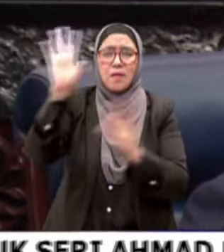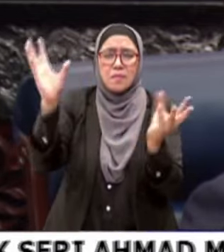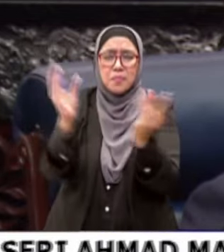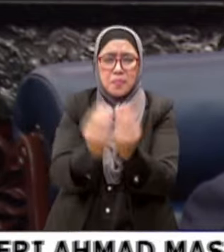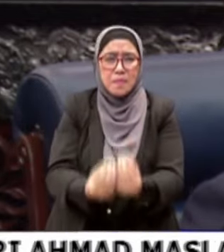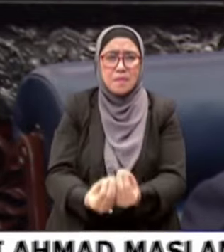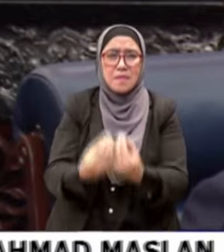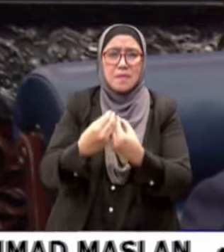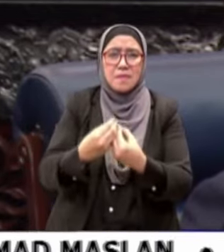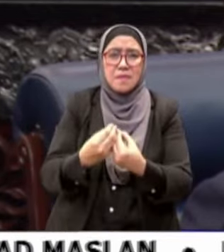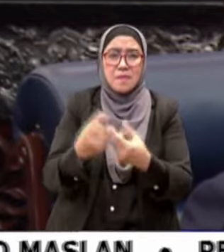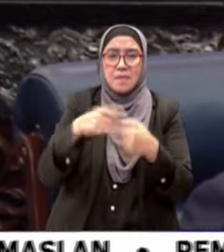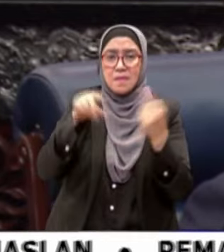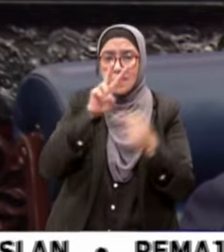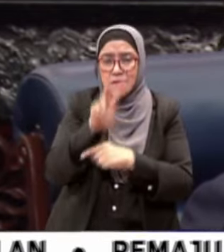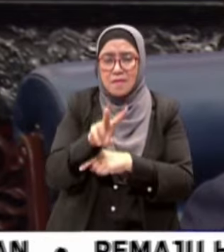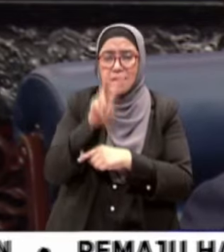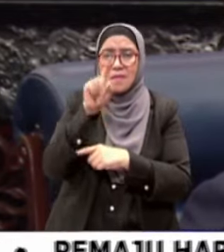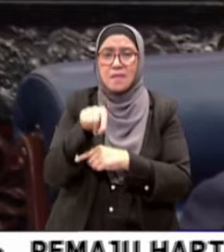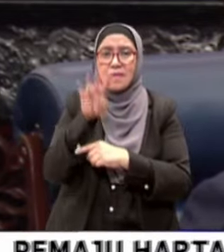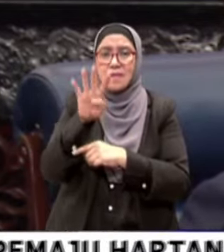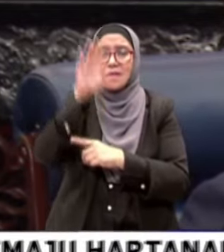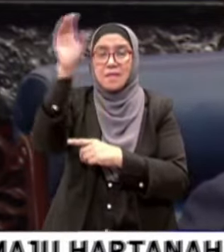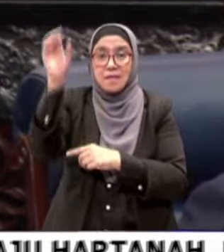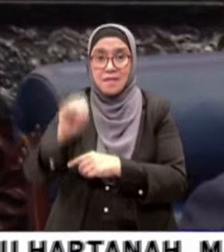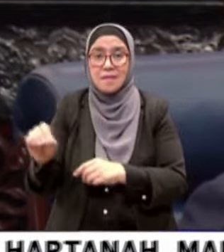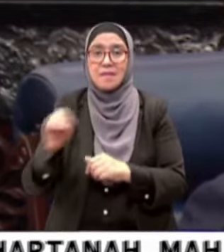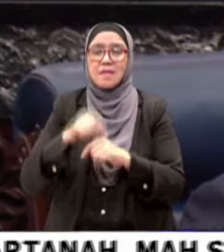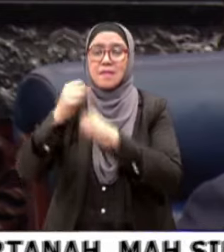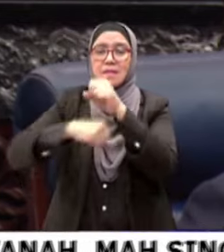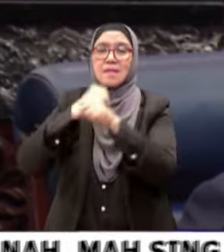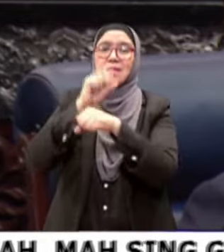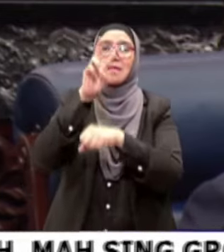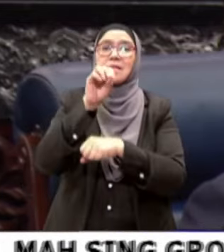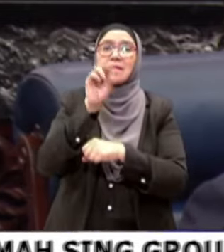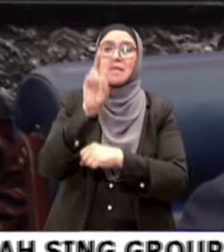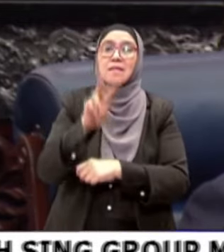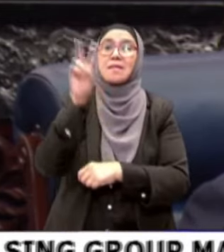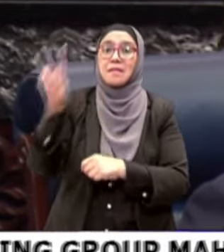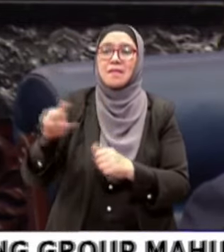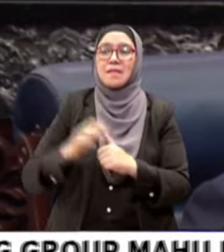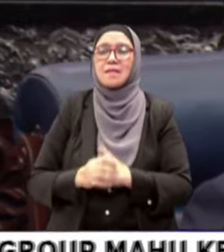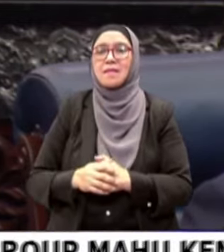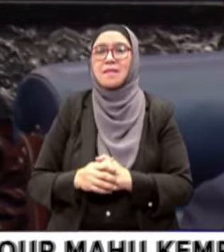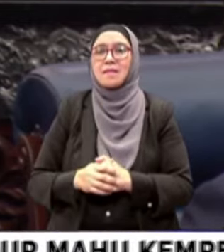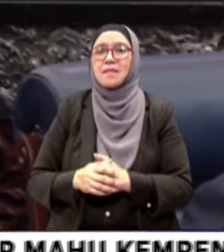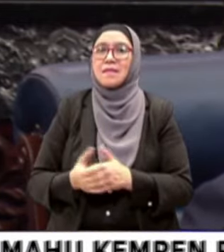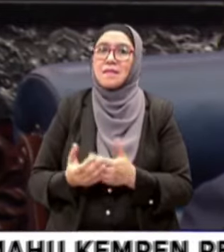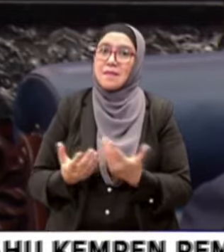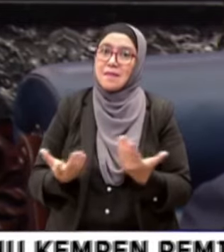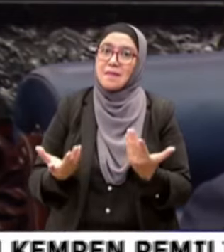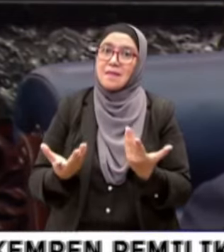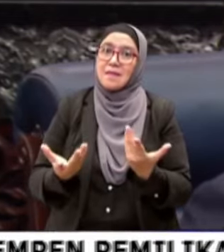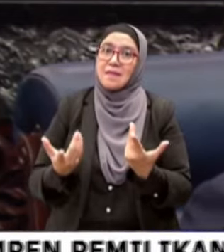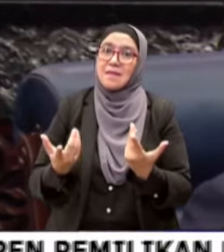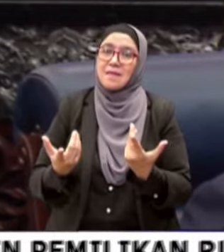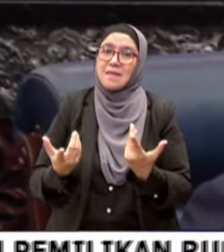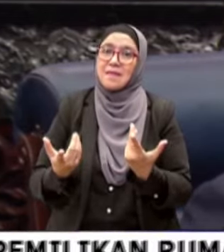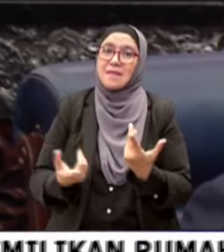puluhan 400 bagi Tahun 2022 tambahan Pulau pertumbuhan ekonomi dunia untuk tahun